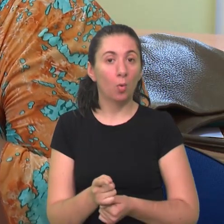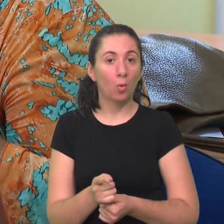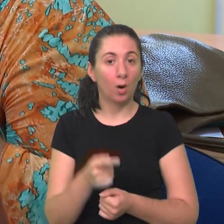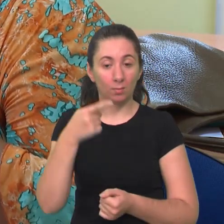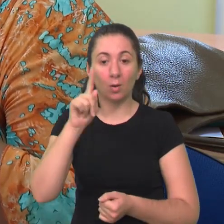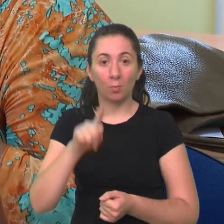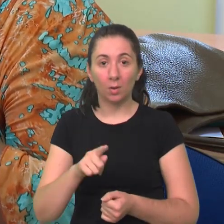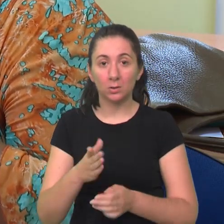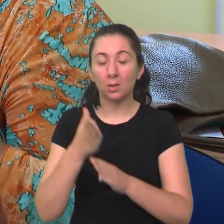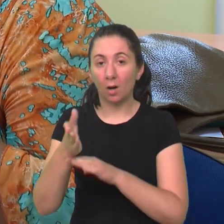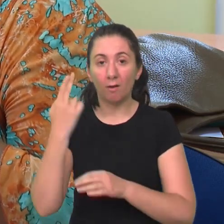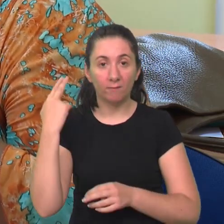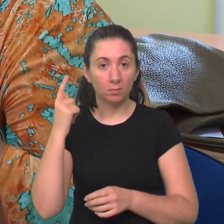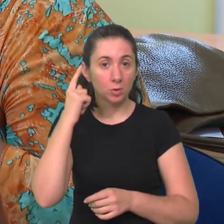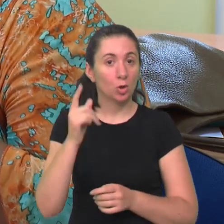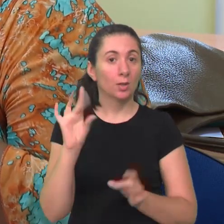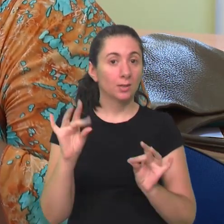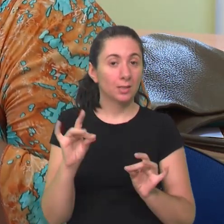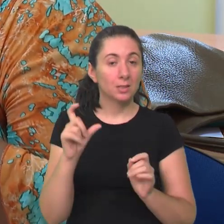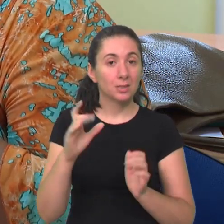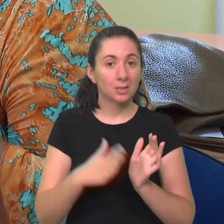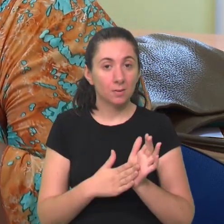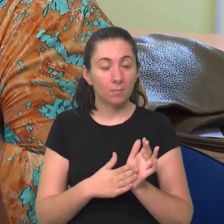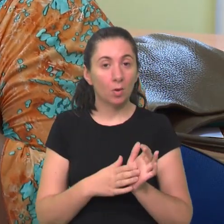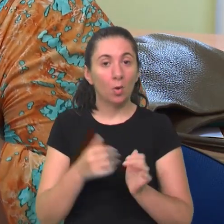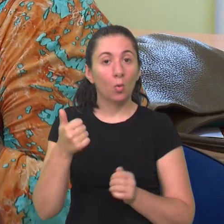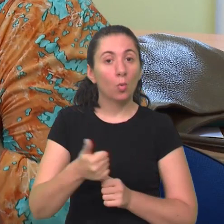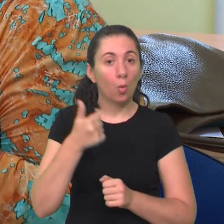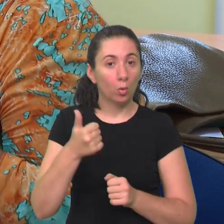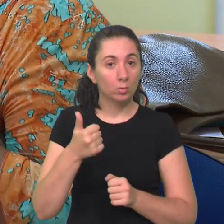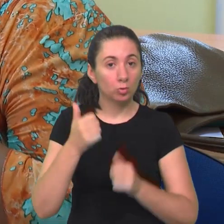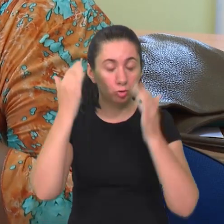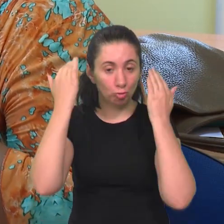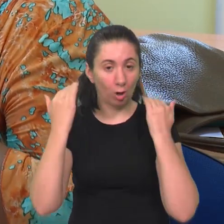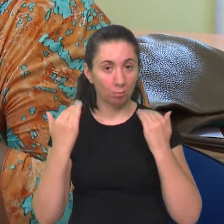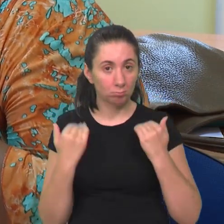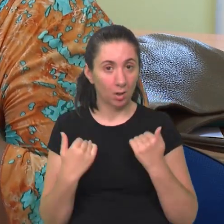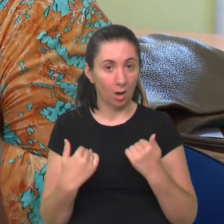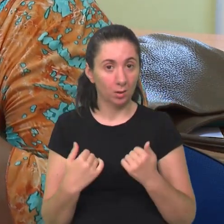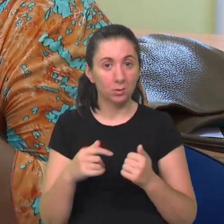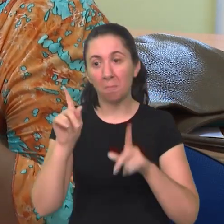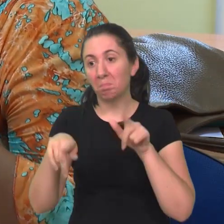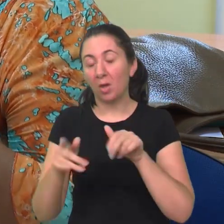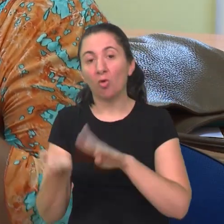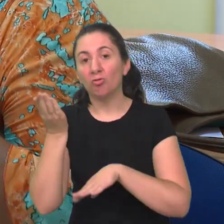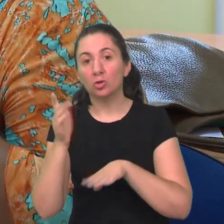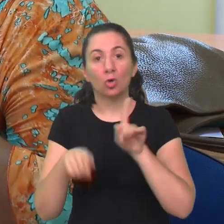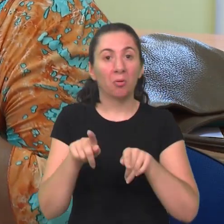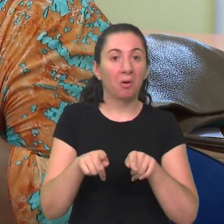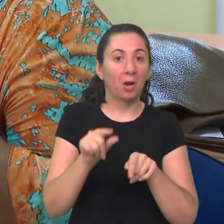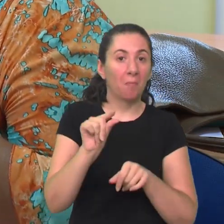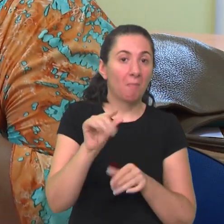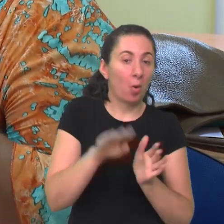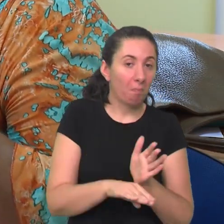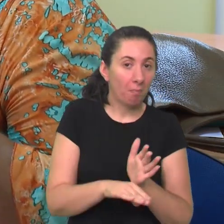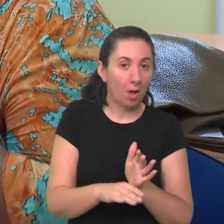morati nakon mjesec dana ići. Znači, 10 cm godišnji rast kose, što je isto individualno. Kod nekog malo više, kod nekog